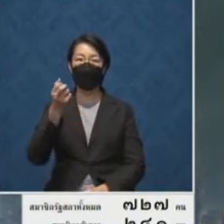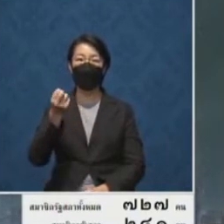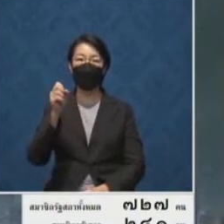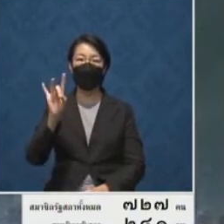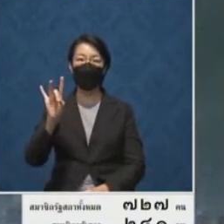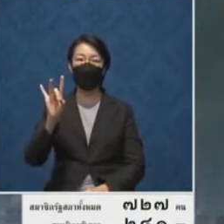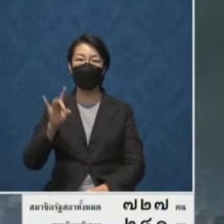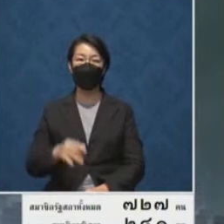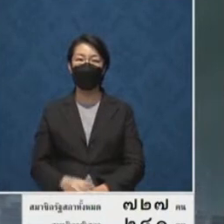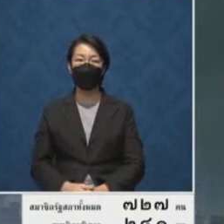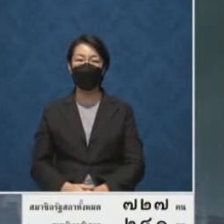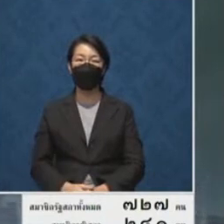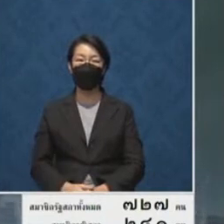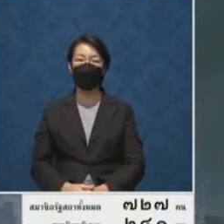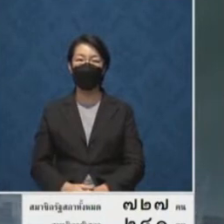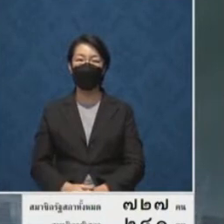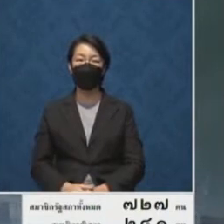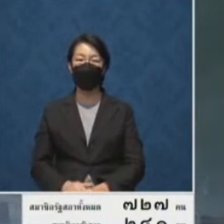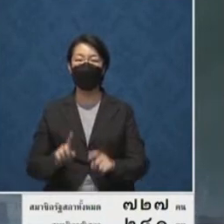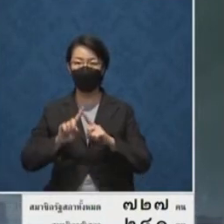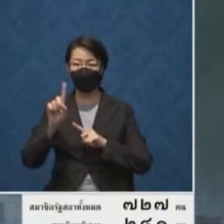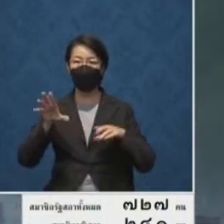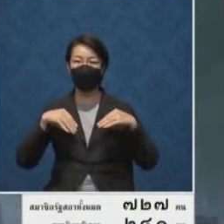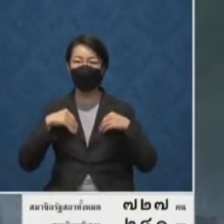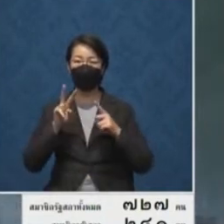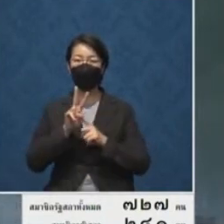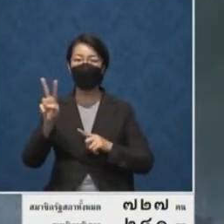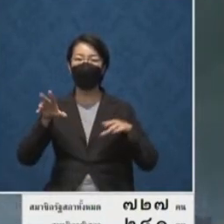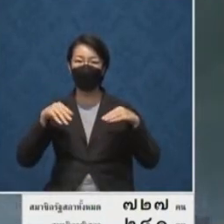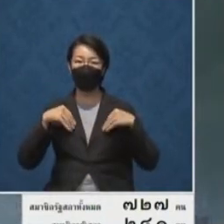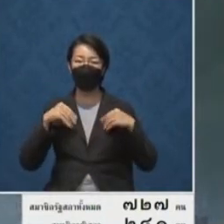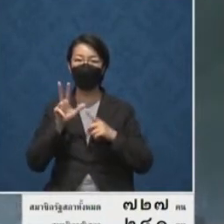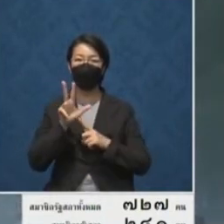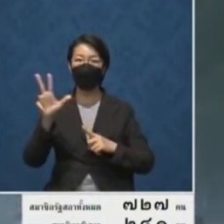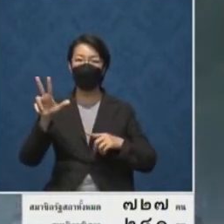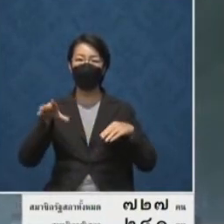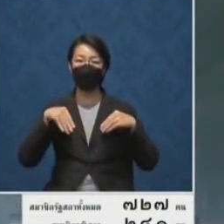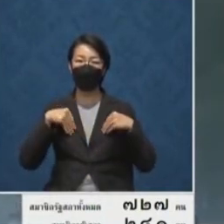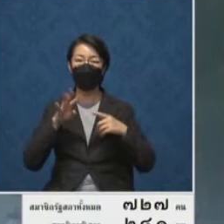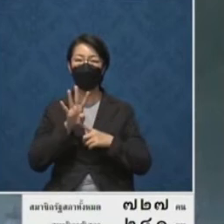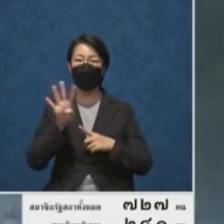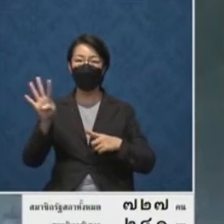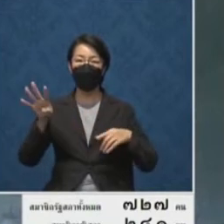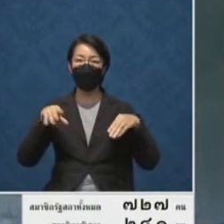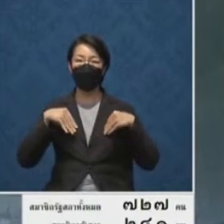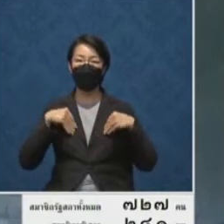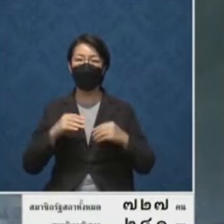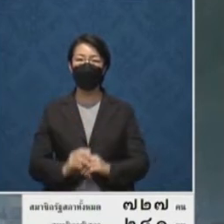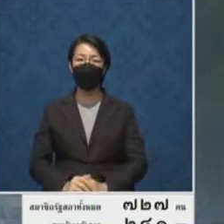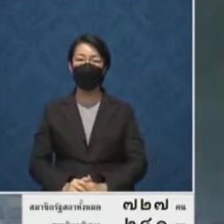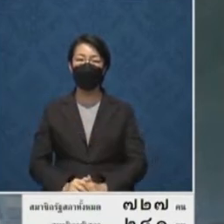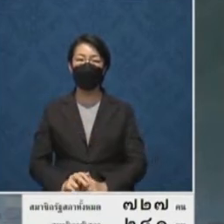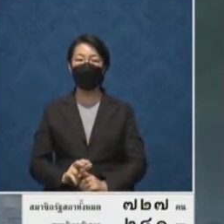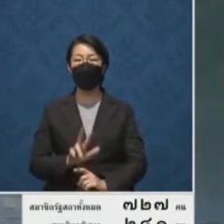518นายสิริวัฒน์ขจรประสาท 1รับหลักการ2รับหลักการ3รับหลักการ4รับหลัก